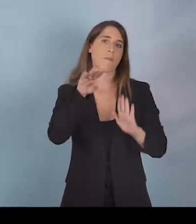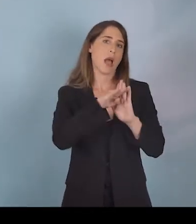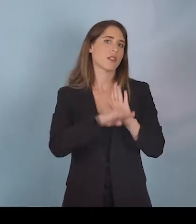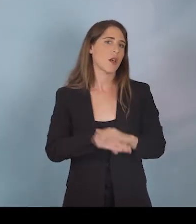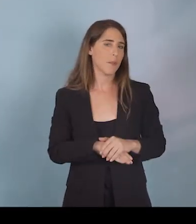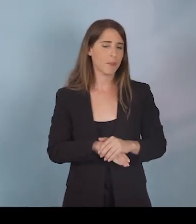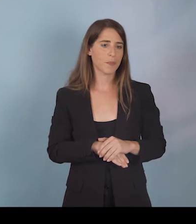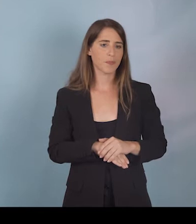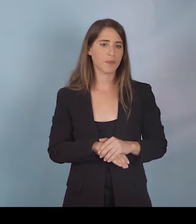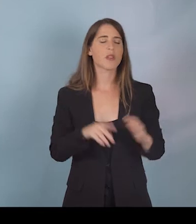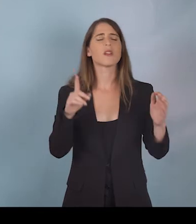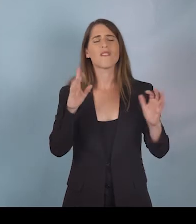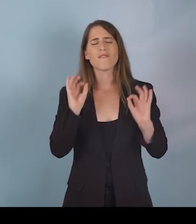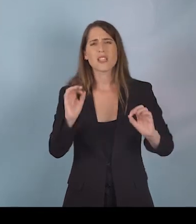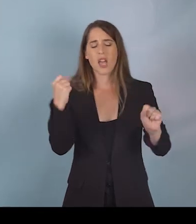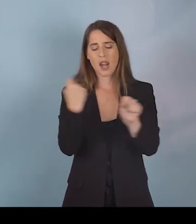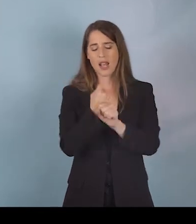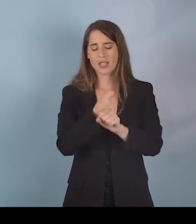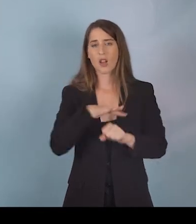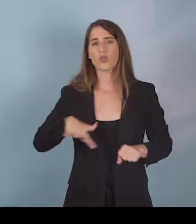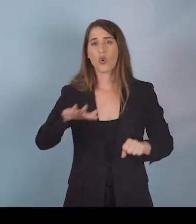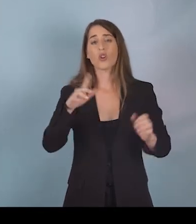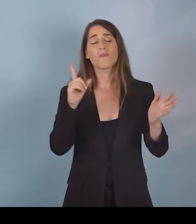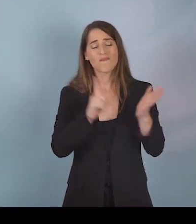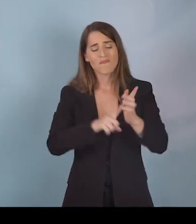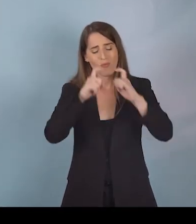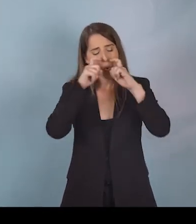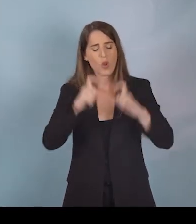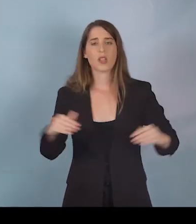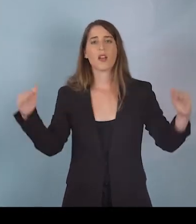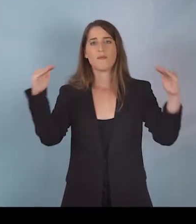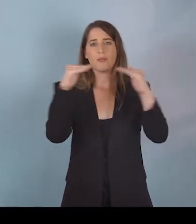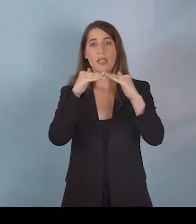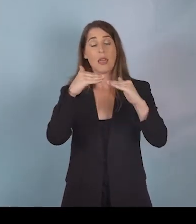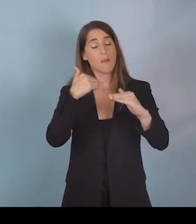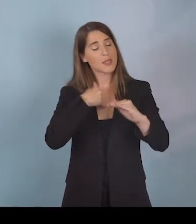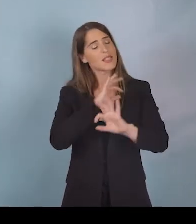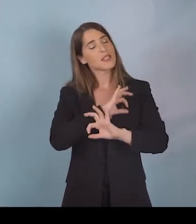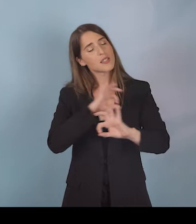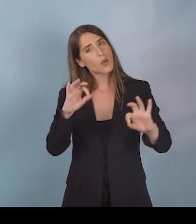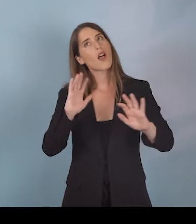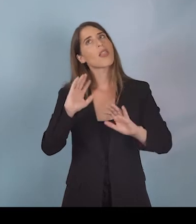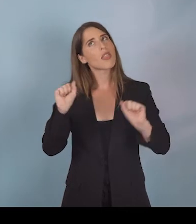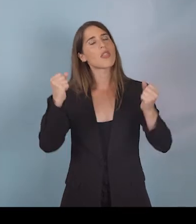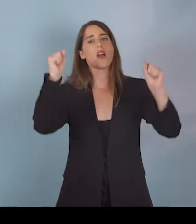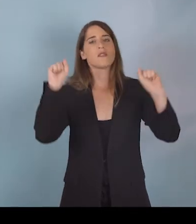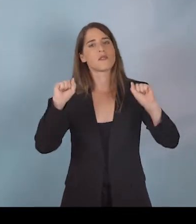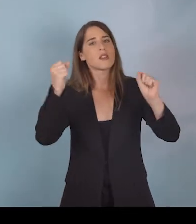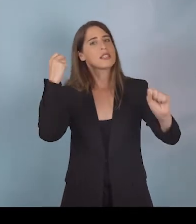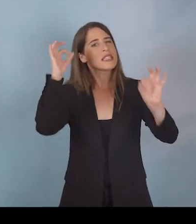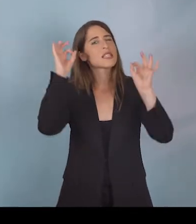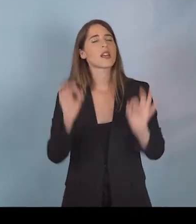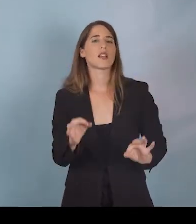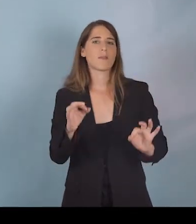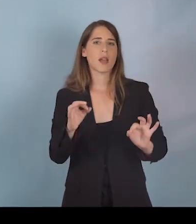ατζέντα. Πρέπει επομένως να υπάρχει ισότητα σίγουρα στον εργασιακό χώρο, που αυτό θα κάνουμε ιδιαίτερες δράσεις